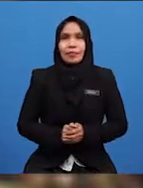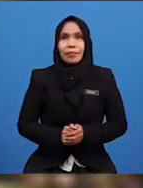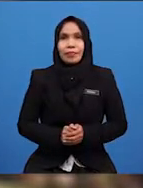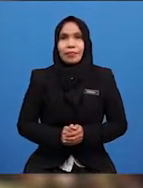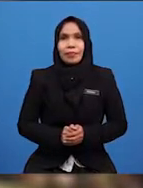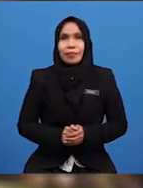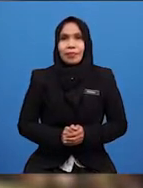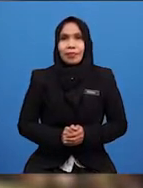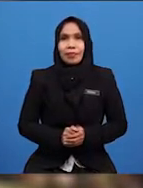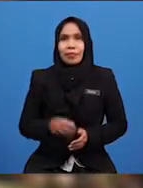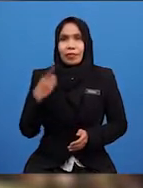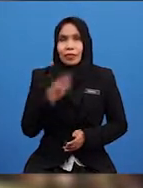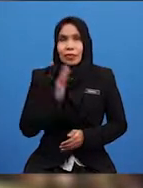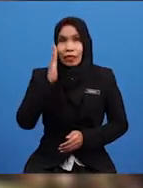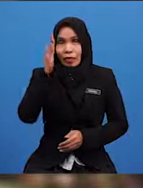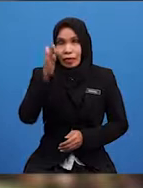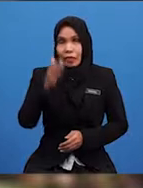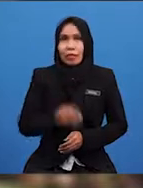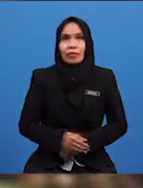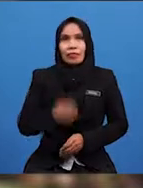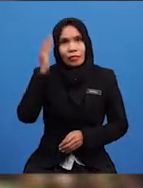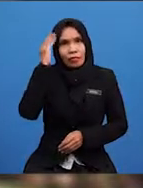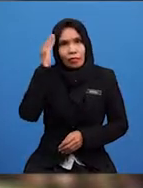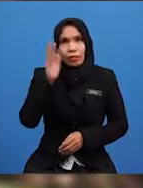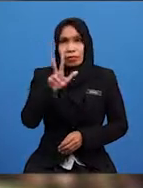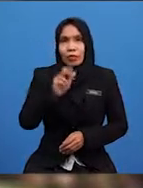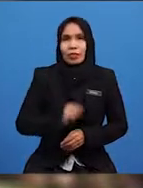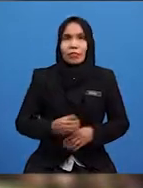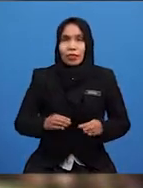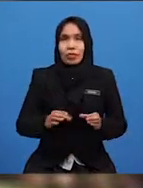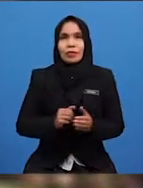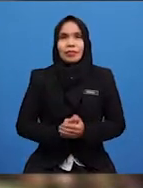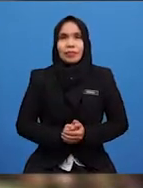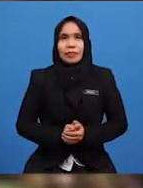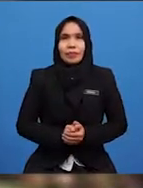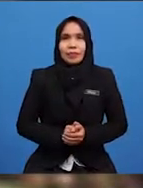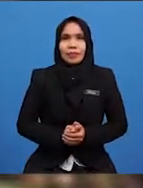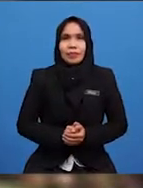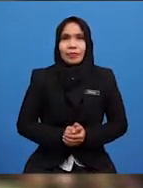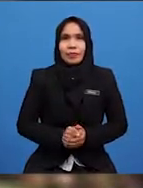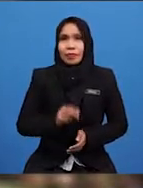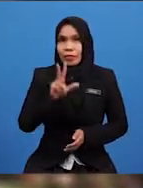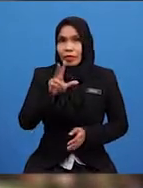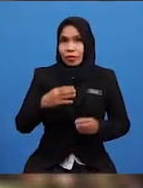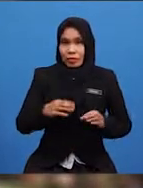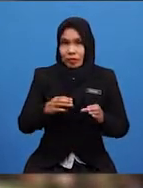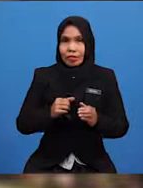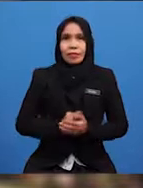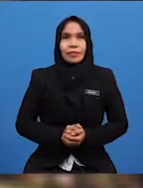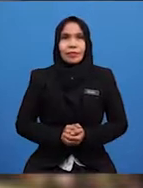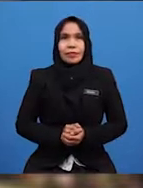kita akan mengetahui 3 cara pembentukan Empayar Kesultanan Melayu Melaka. 3 cara tersebut,